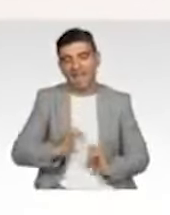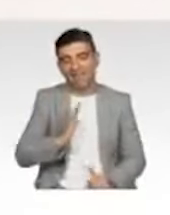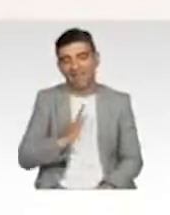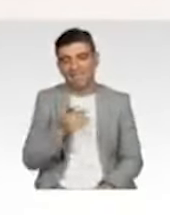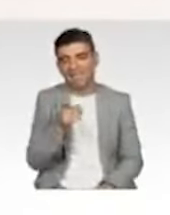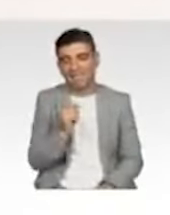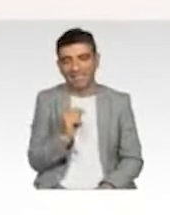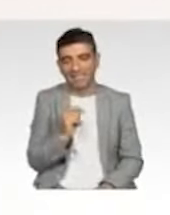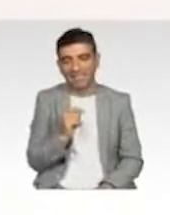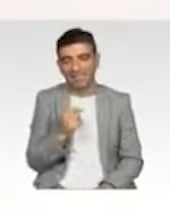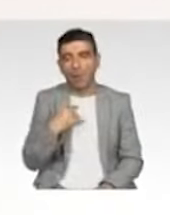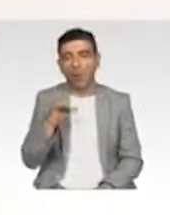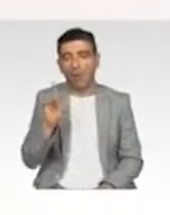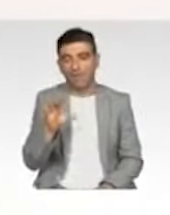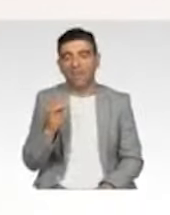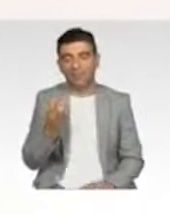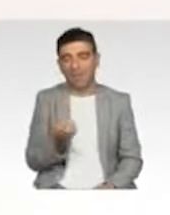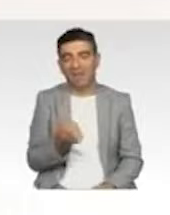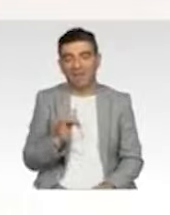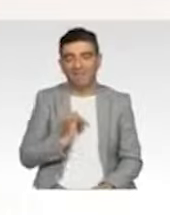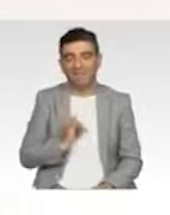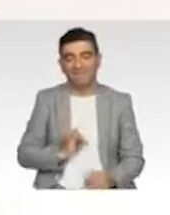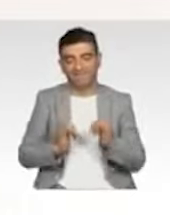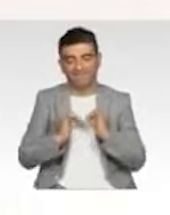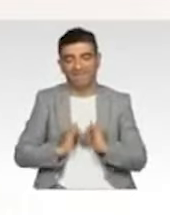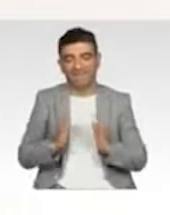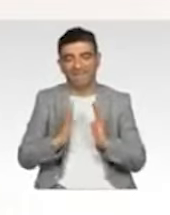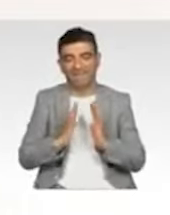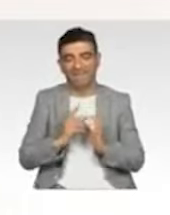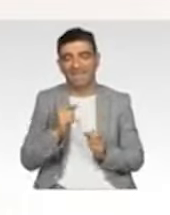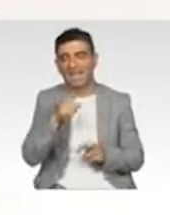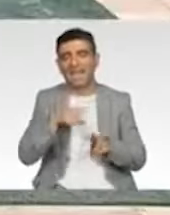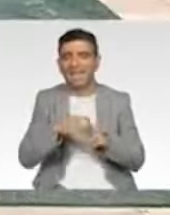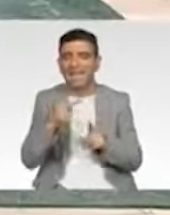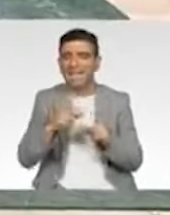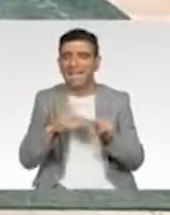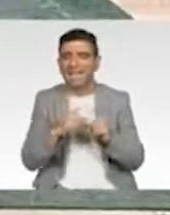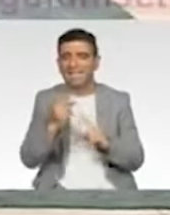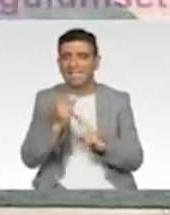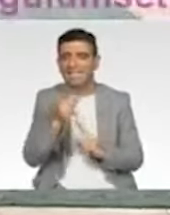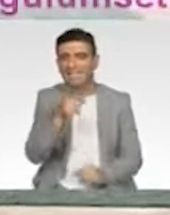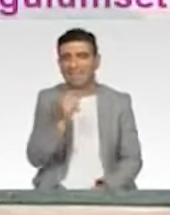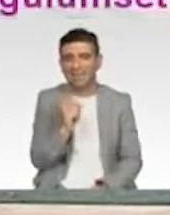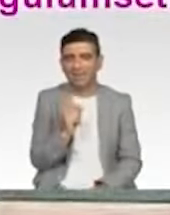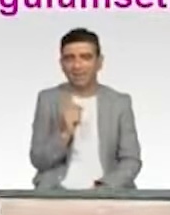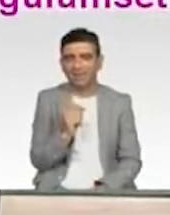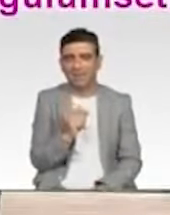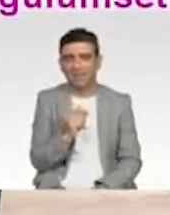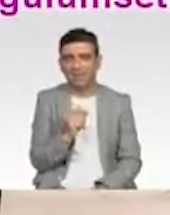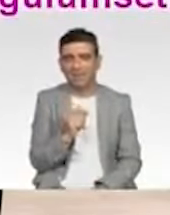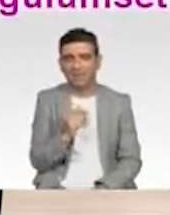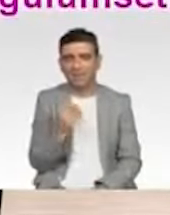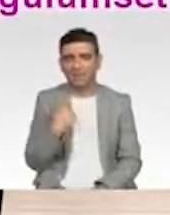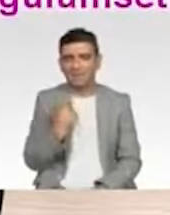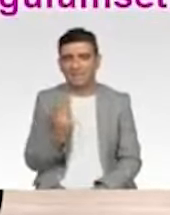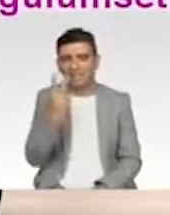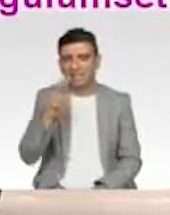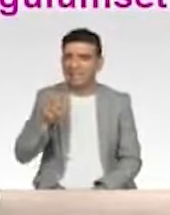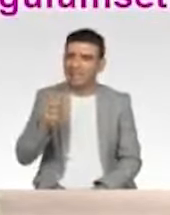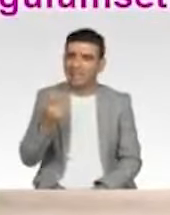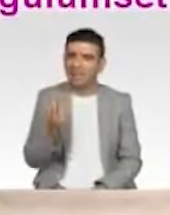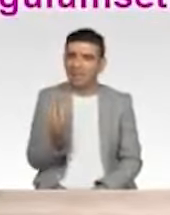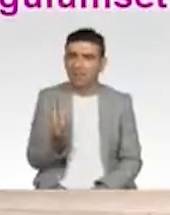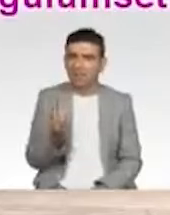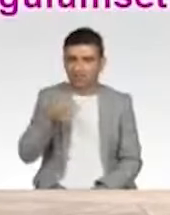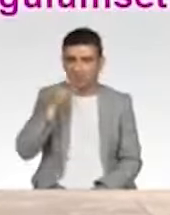Senin Emre? Benim de bir 15 bardak içiyorum. 15 bardak. Ezgi sen kaç bardak çay içiyorsun? Ben de 7-8 bardak içerim